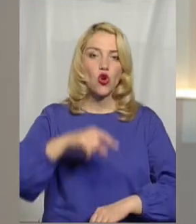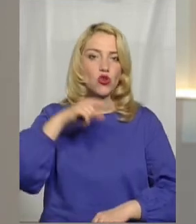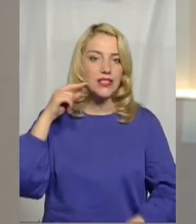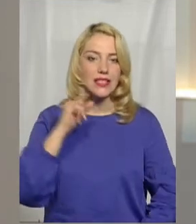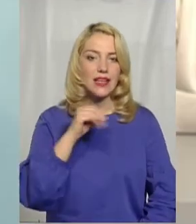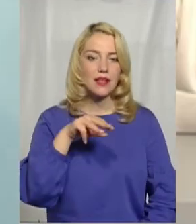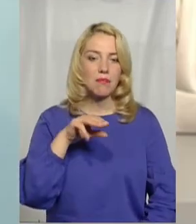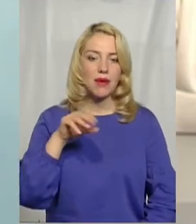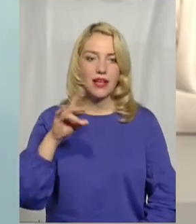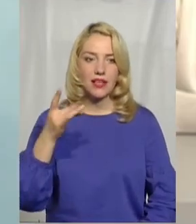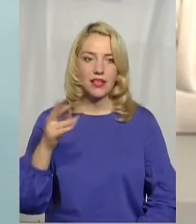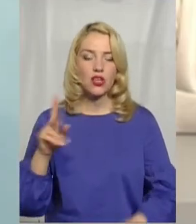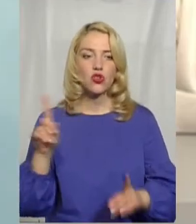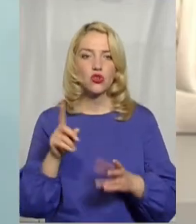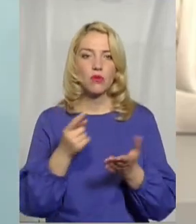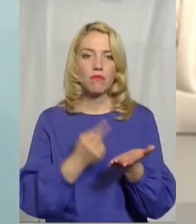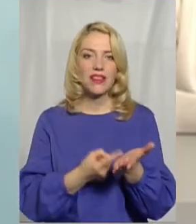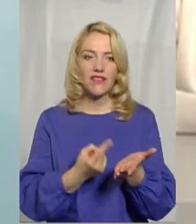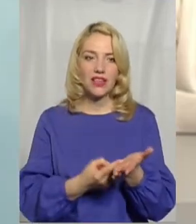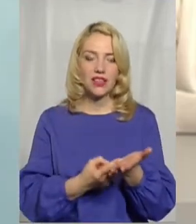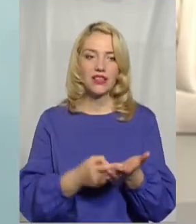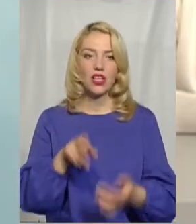підтвердити дворянство, почалася масова